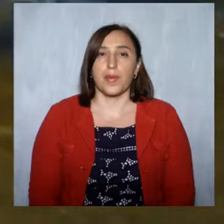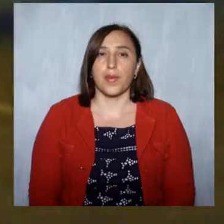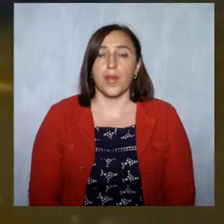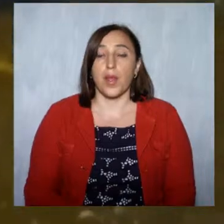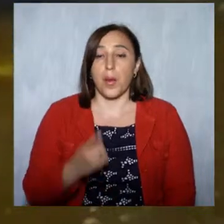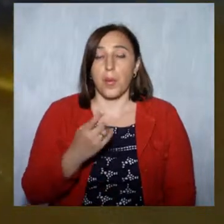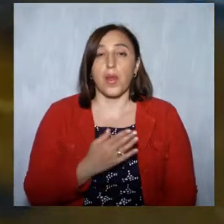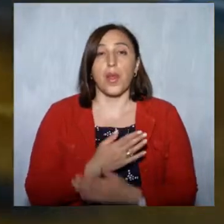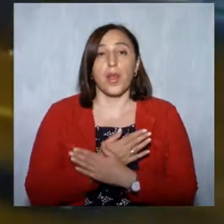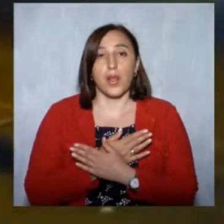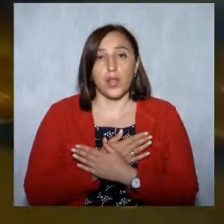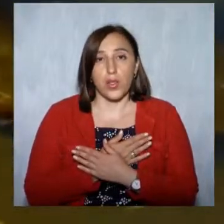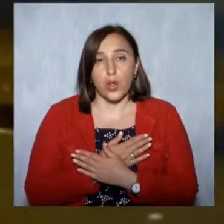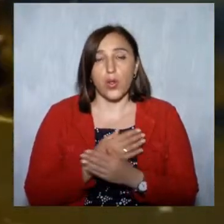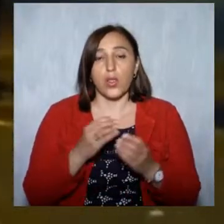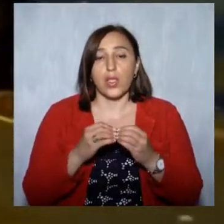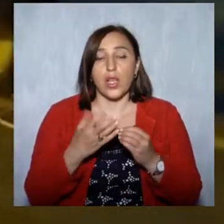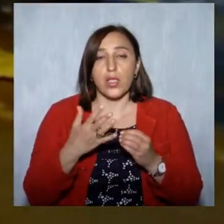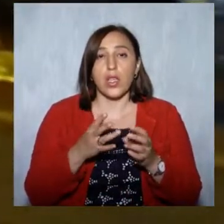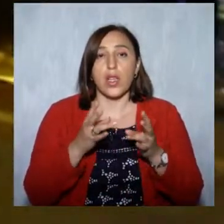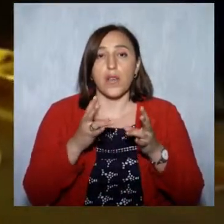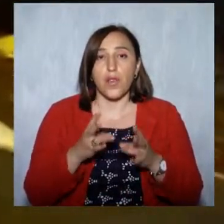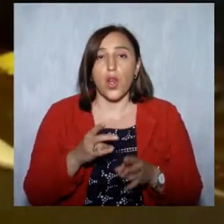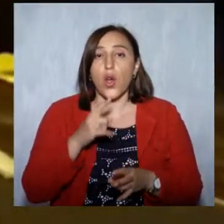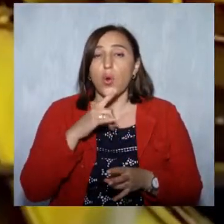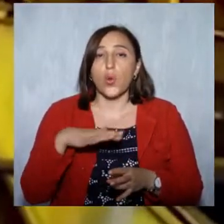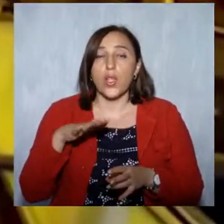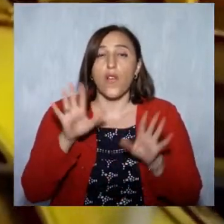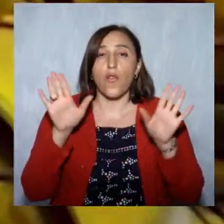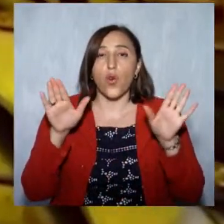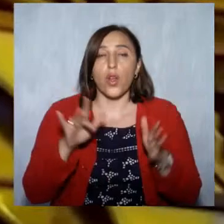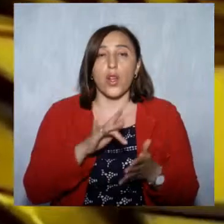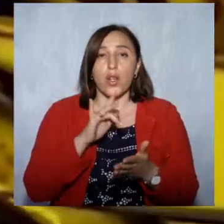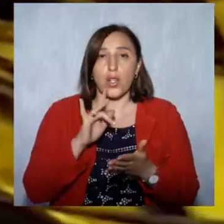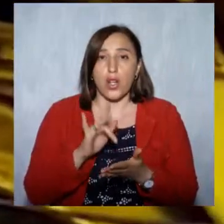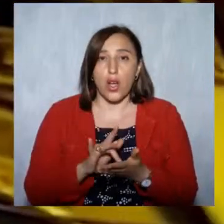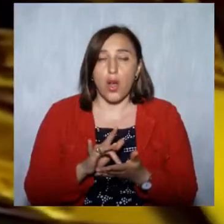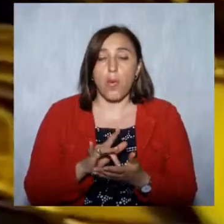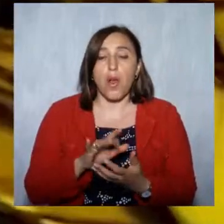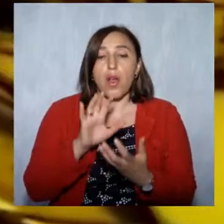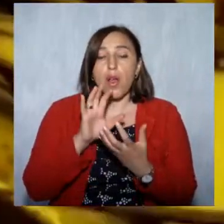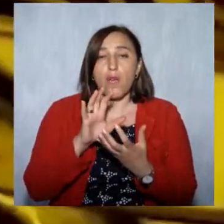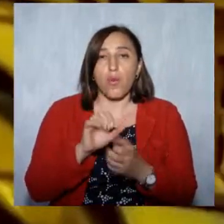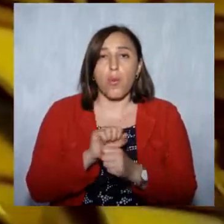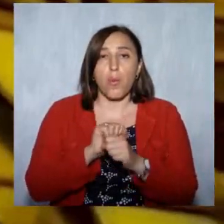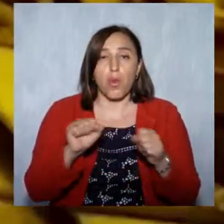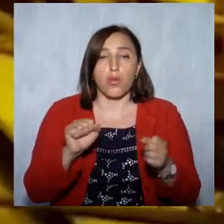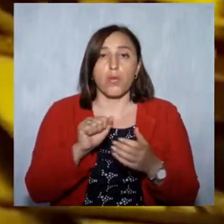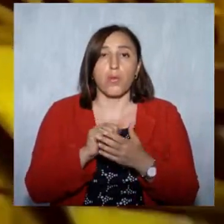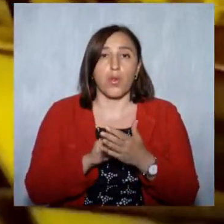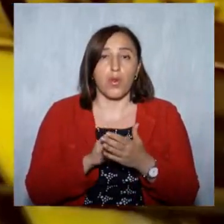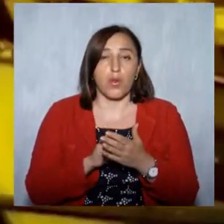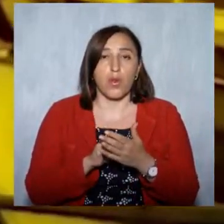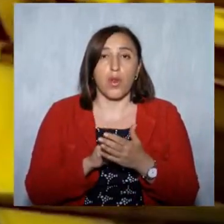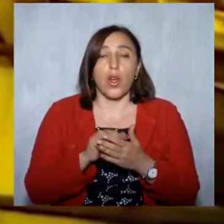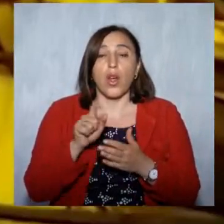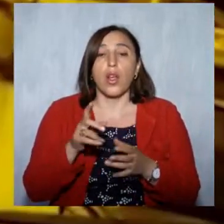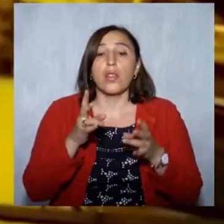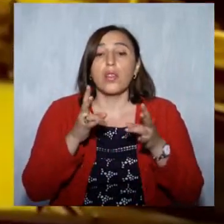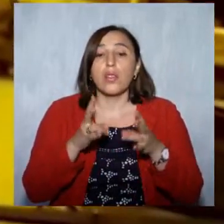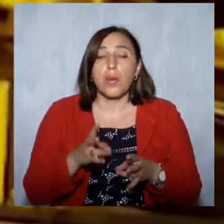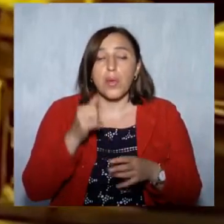Մեկ զոհ, ավելի քան 15 վիրավոր ռուսաստանյան Վորոնեժ քաղաքում մարդատար ավտոբուսի պայթյունի հետևանքով միջադեպը տեղի է